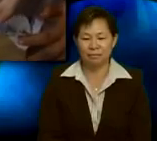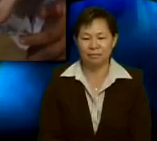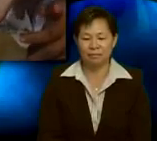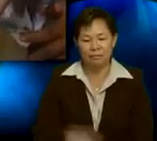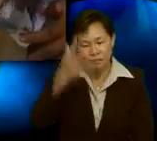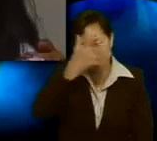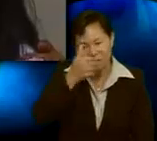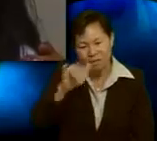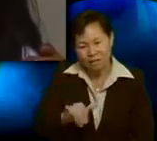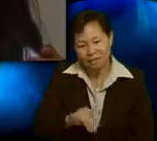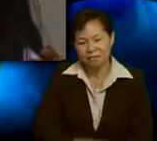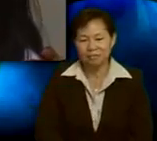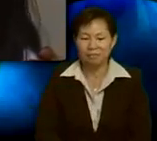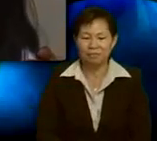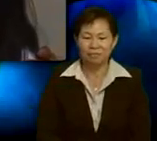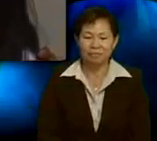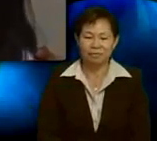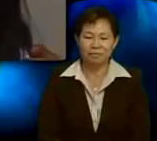Ha, cantiknya.